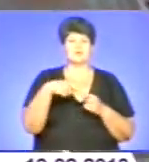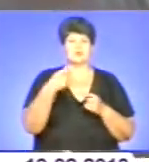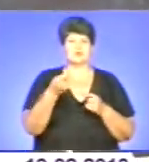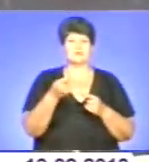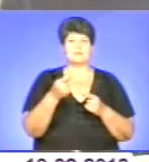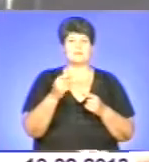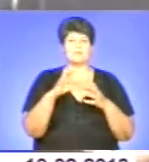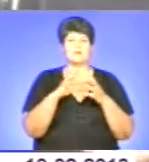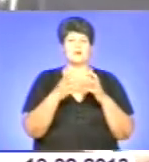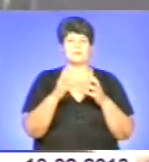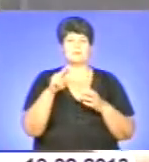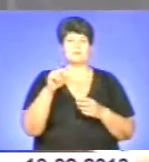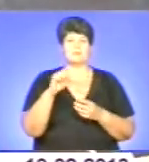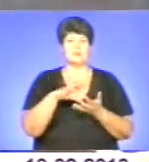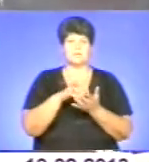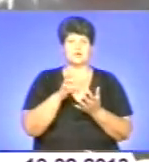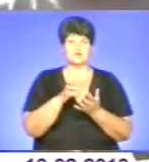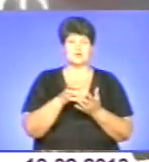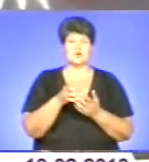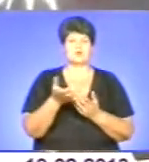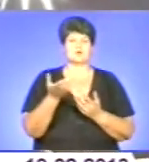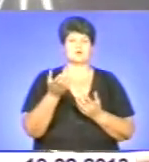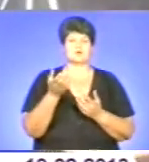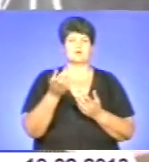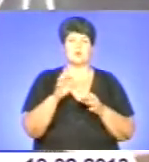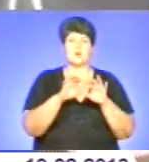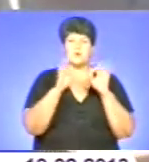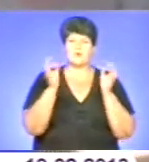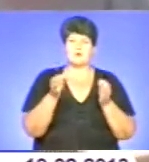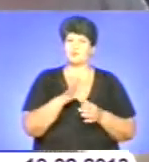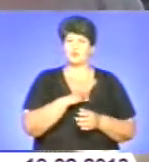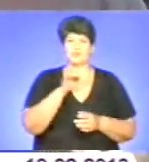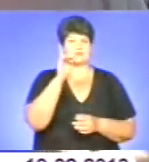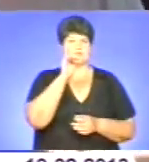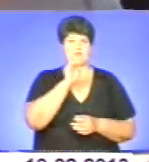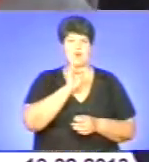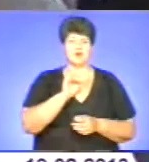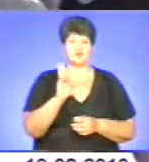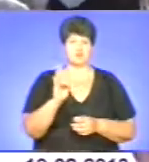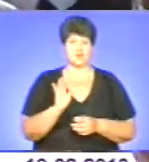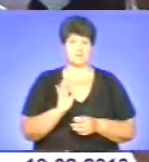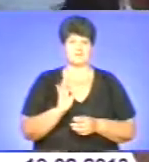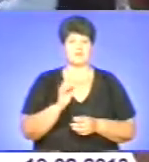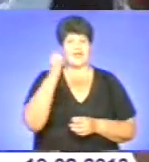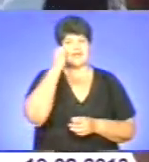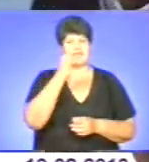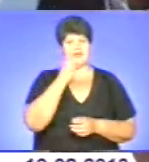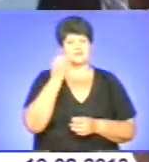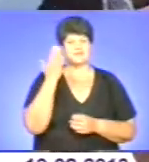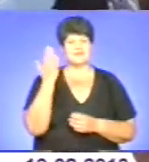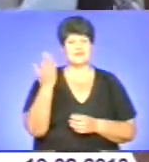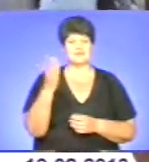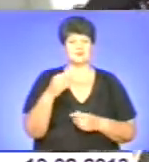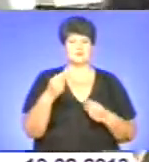Пампушок і з ковбаскою дуже було смачно Дякуємо їм